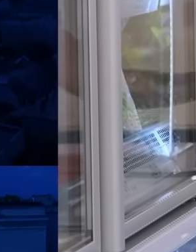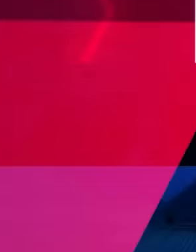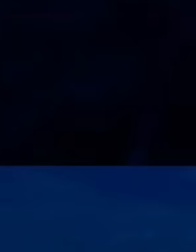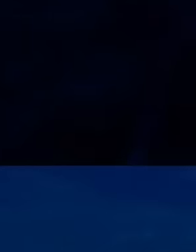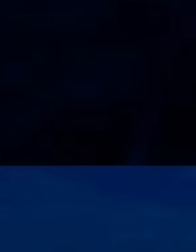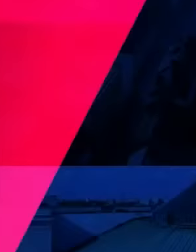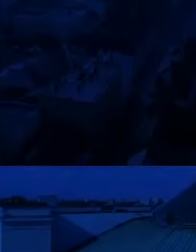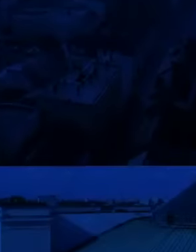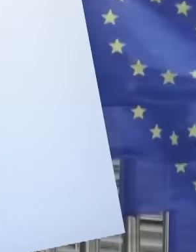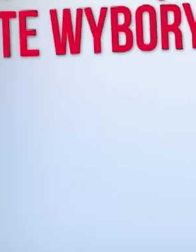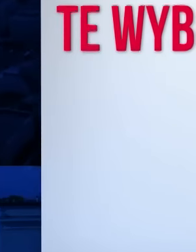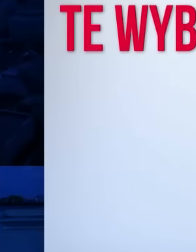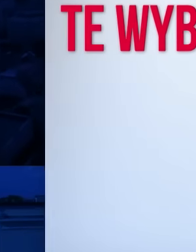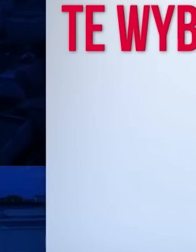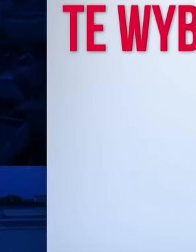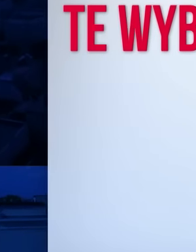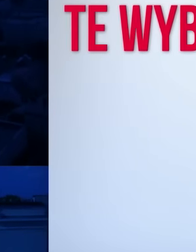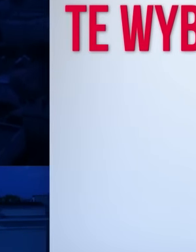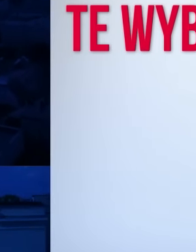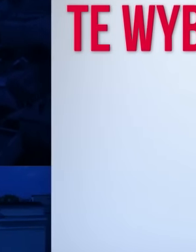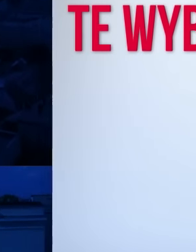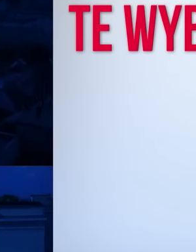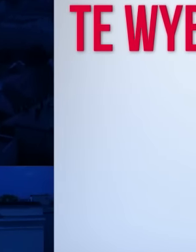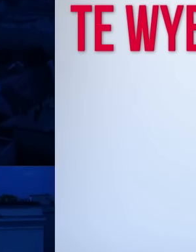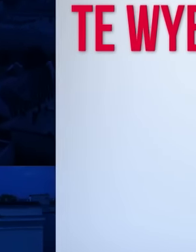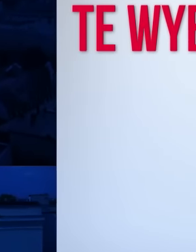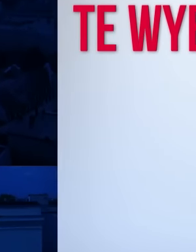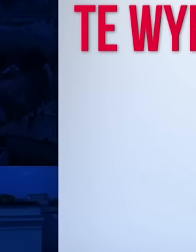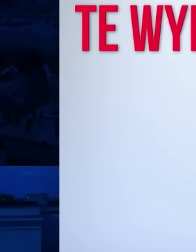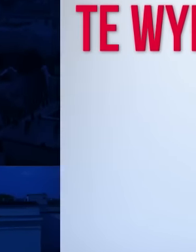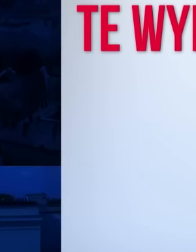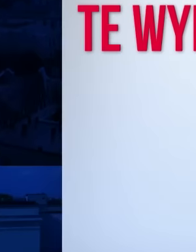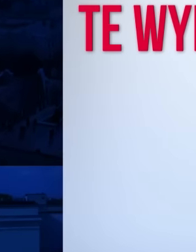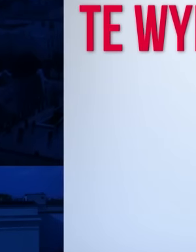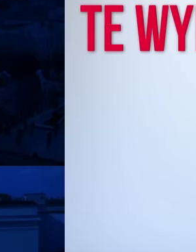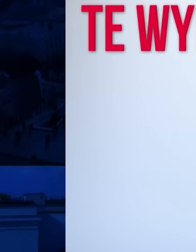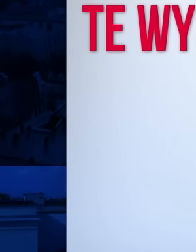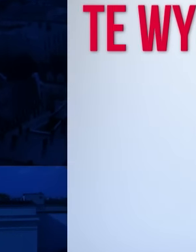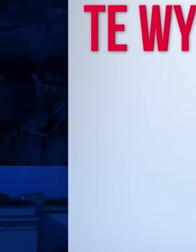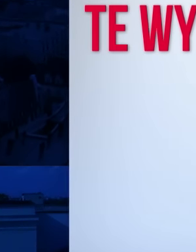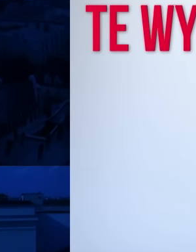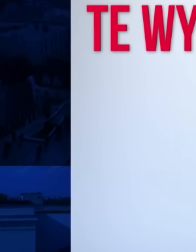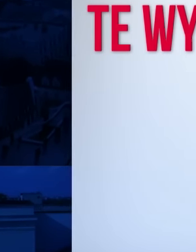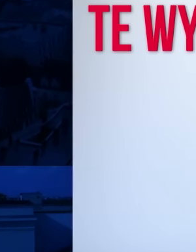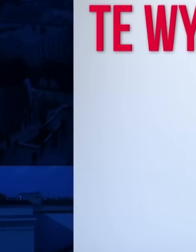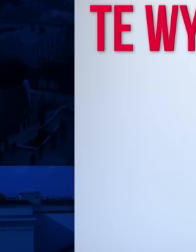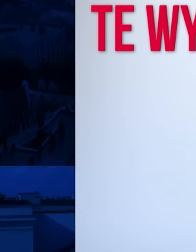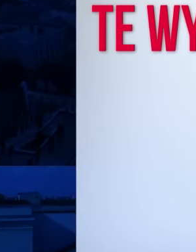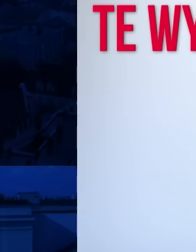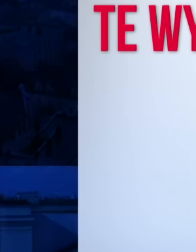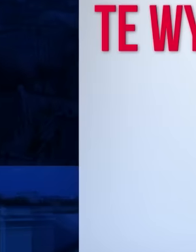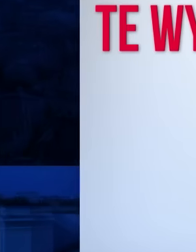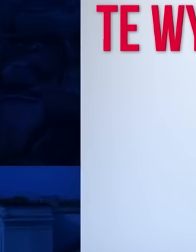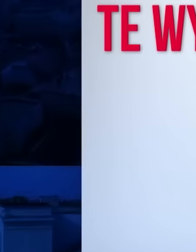VATu na żywność politycy szykują się do europarlamentu Donald Tusk Straszy że jeśli Polacy nie wybiorą koalicji Obywatelskiej może